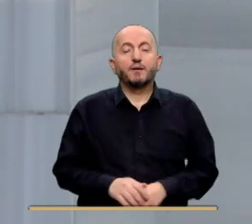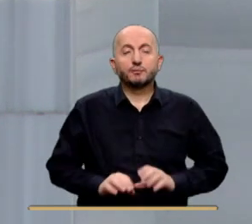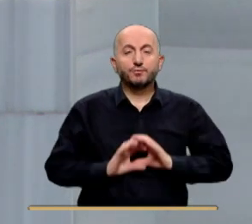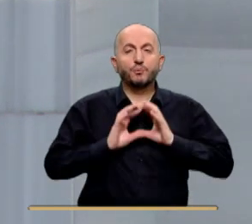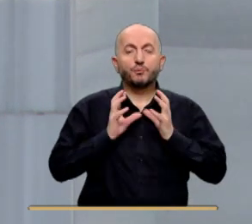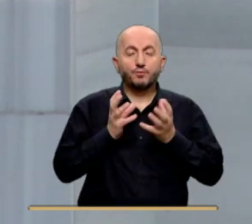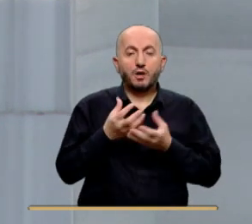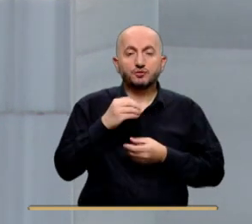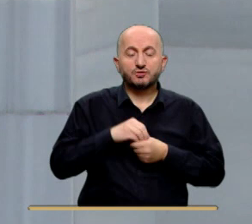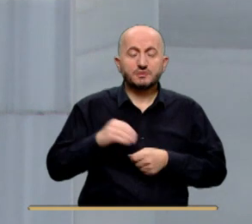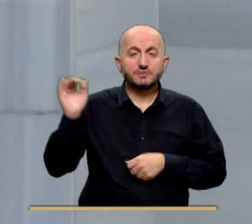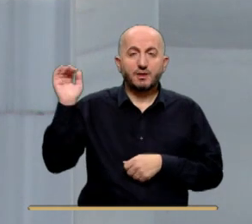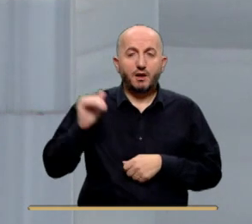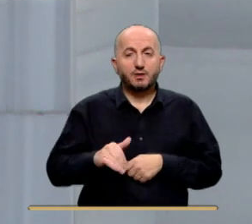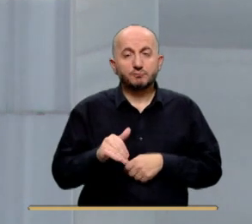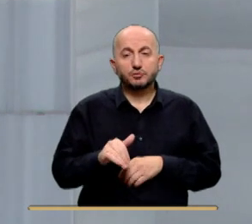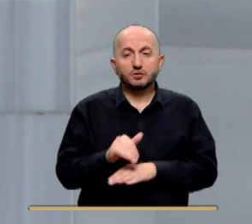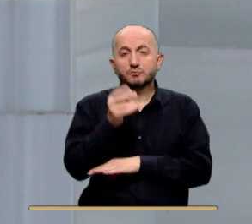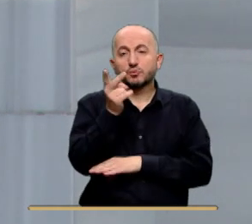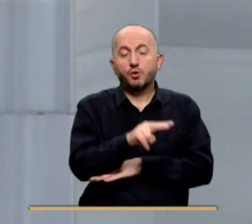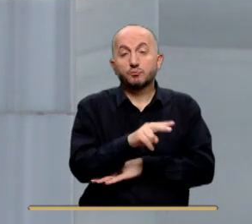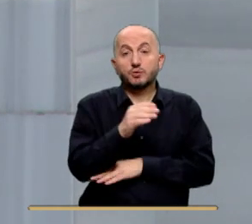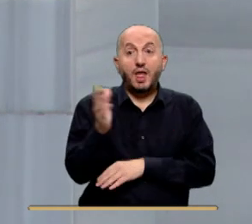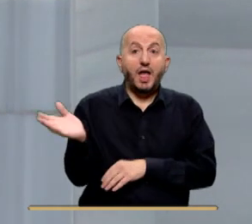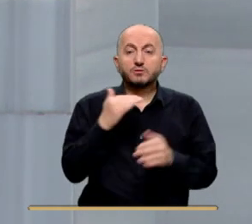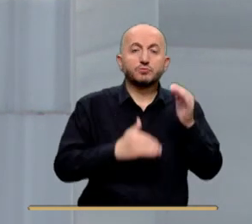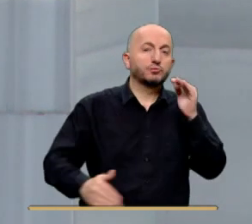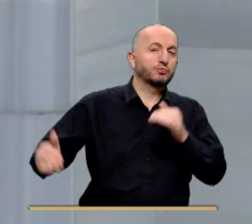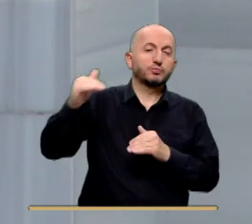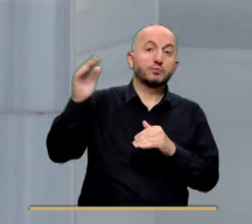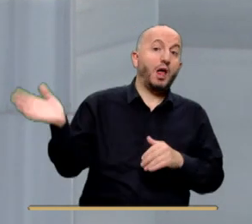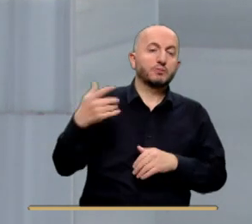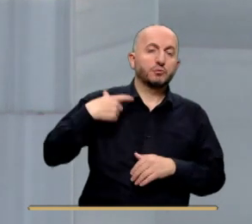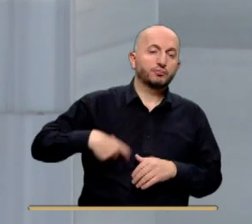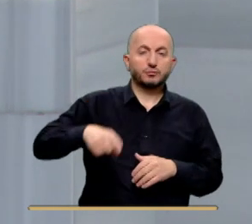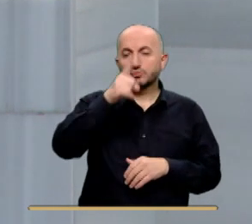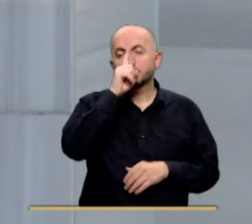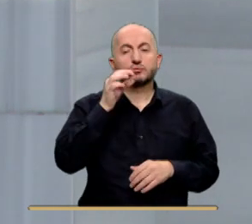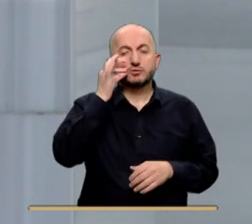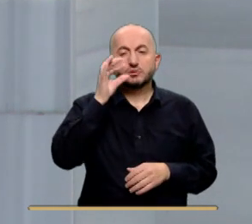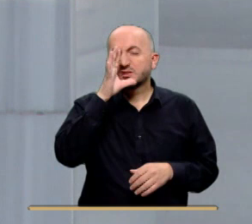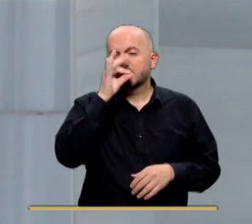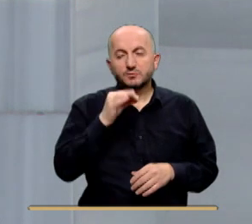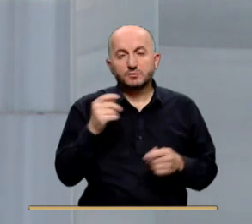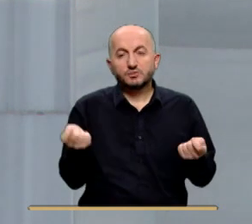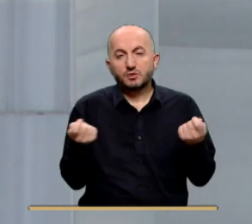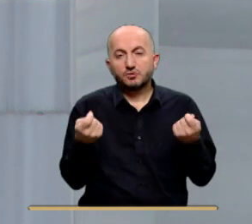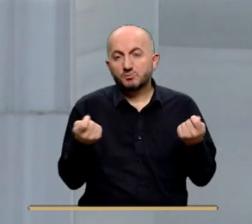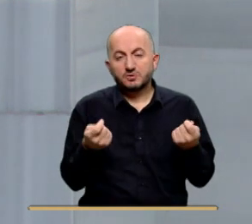Dünyada gelmiş geçmiş en üstün, en nitelikli 100 kişi kimdir çalışmasını